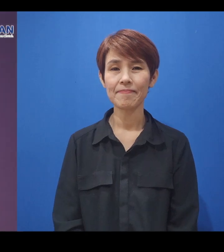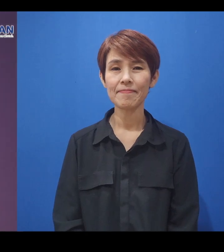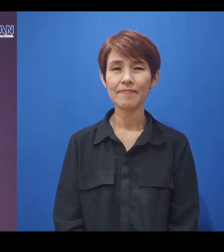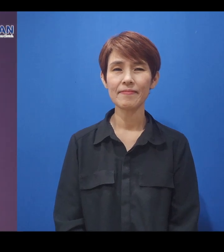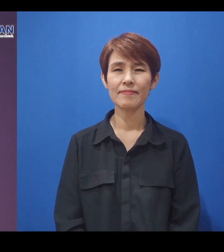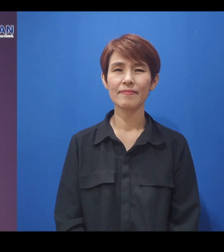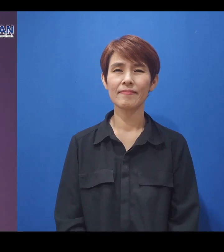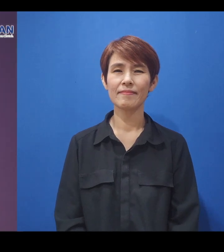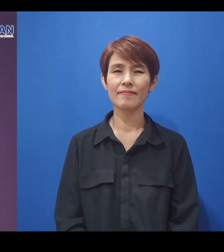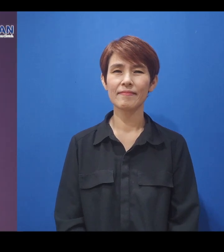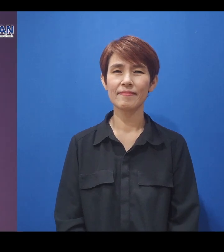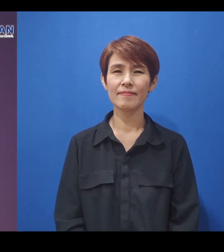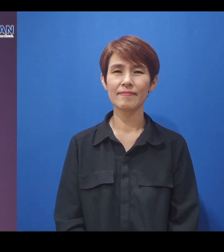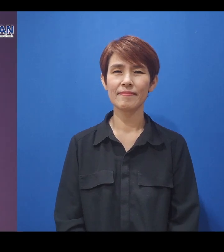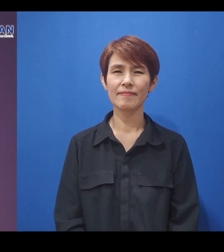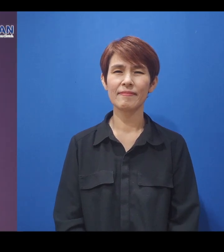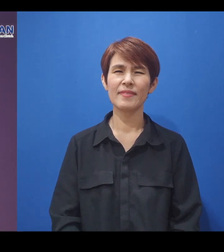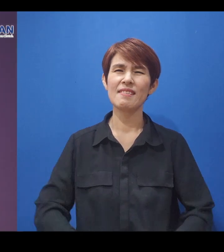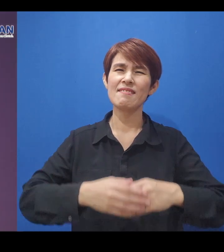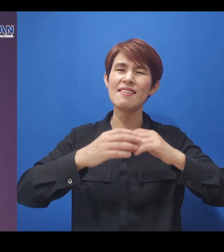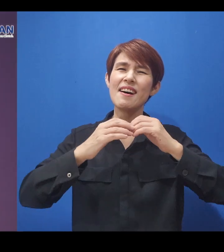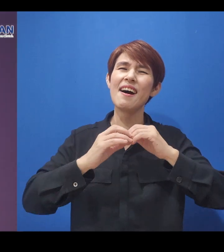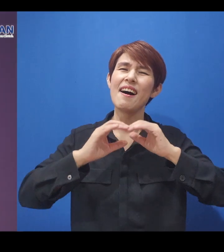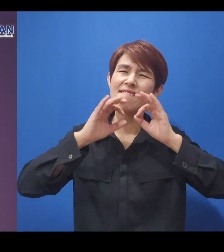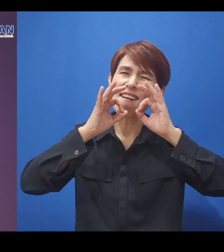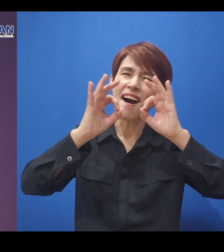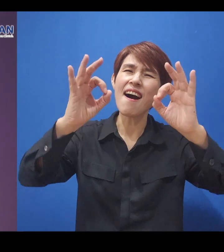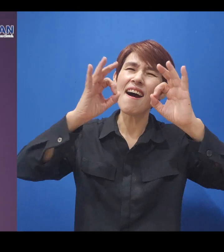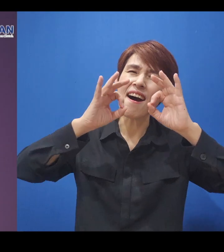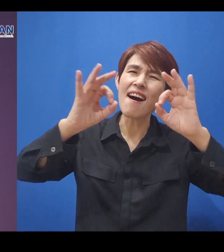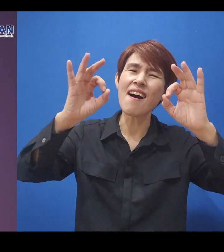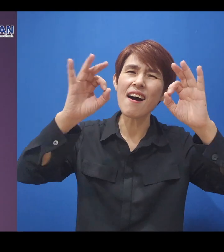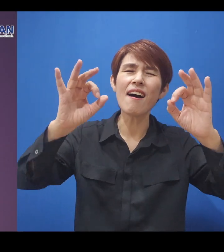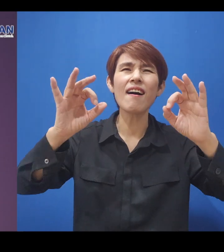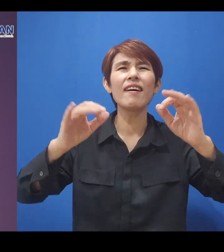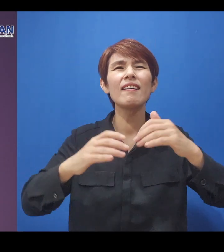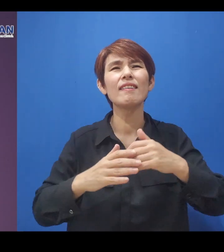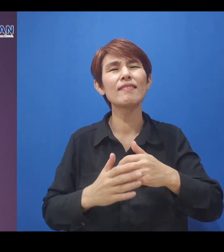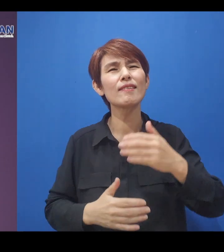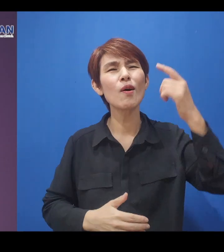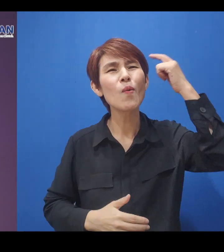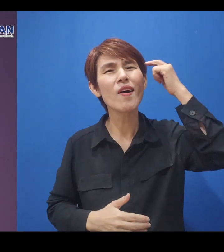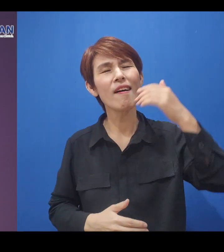외치고 나서야 정신이 차려지더라고요. 제가 왜 외쳤을까요?